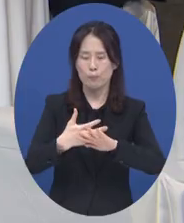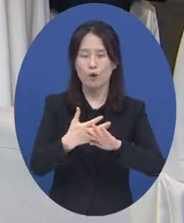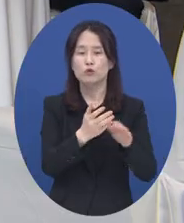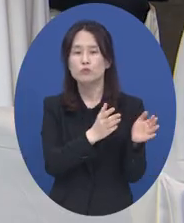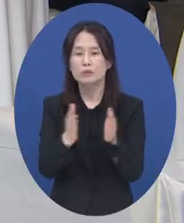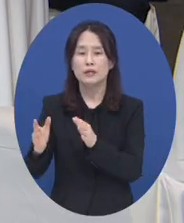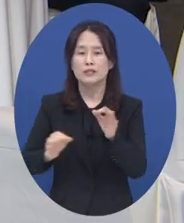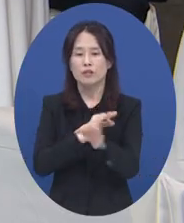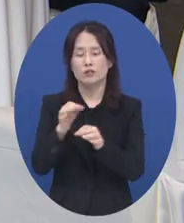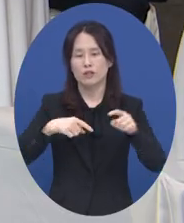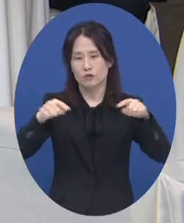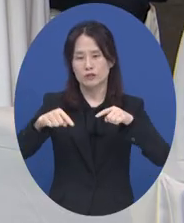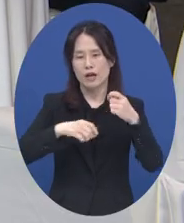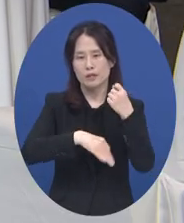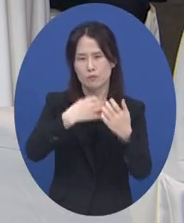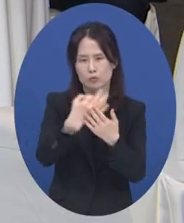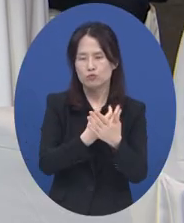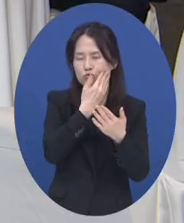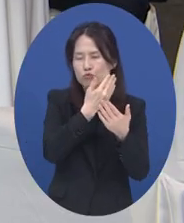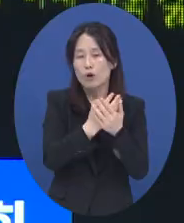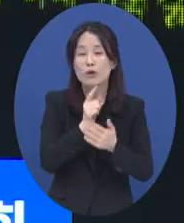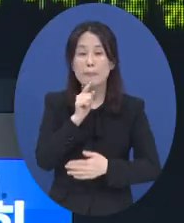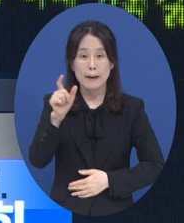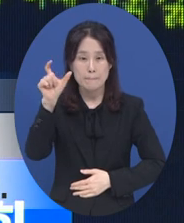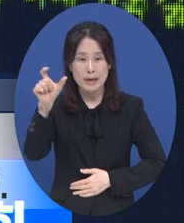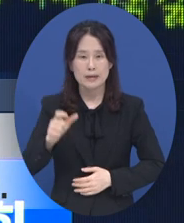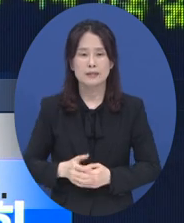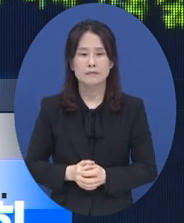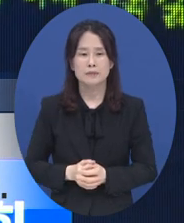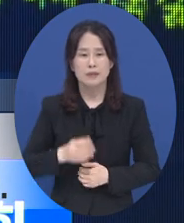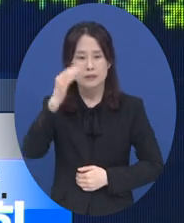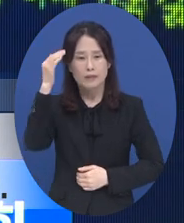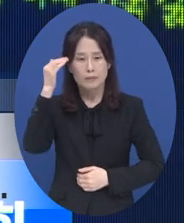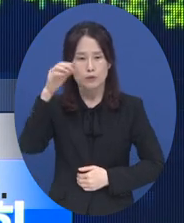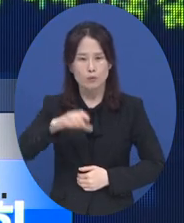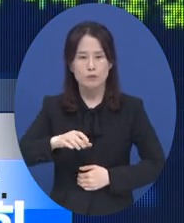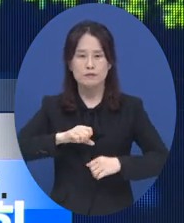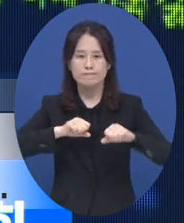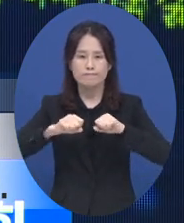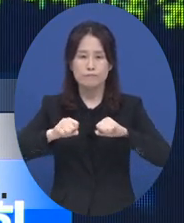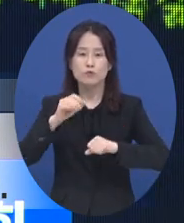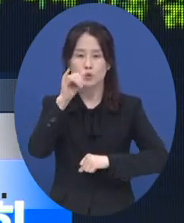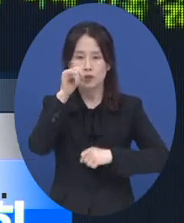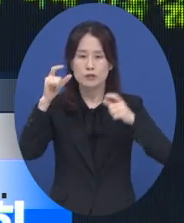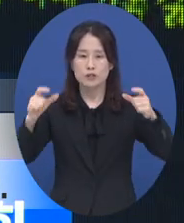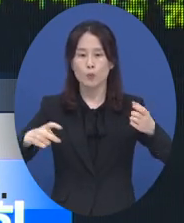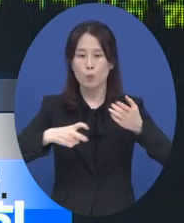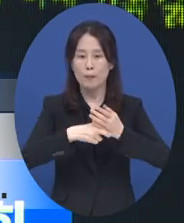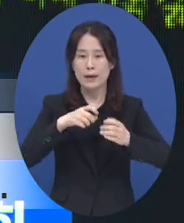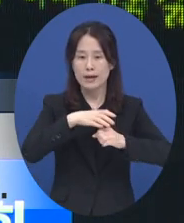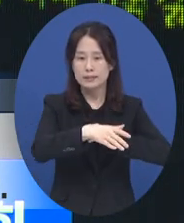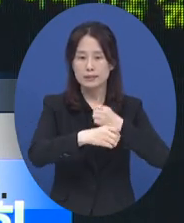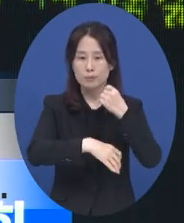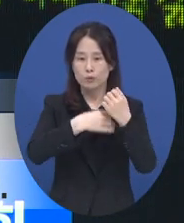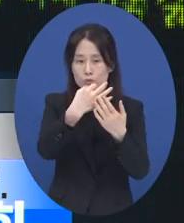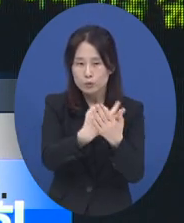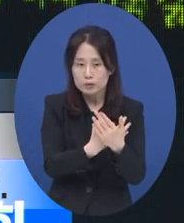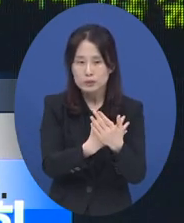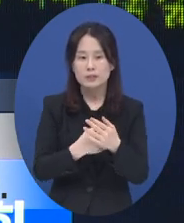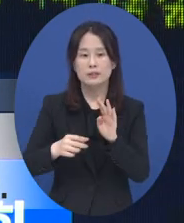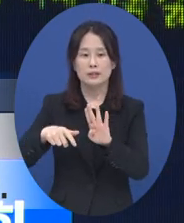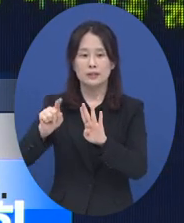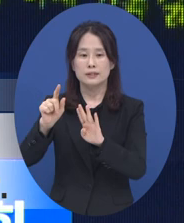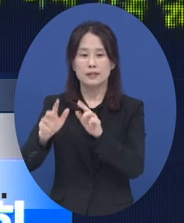기본소득 의 중요성을 강조했습니다 대한민국에서 시행 하고 있는 지역화폐 형 기본소득